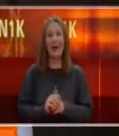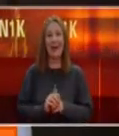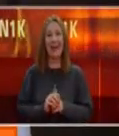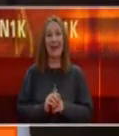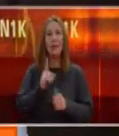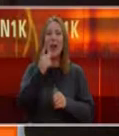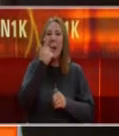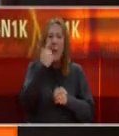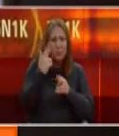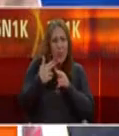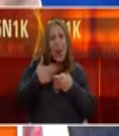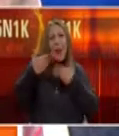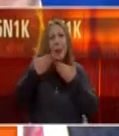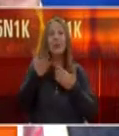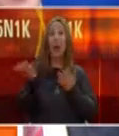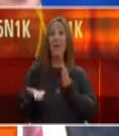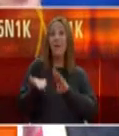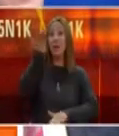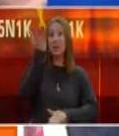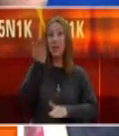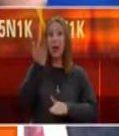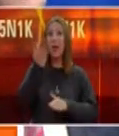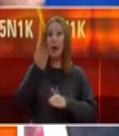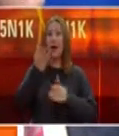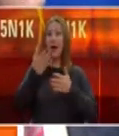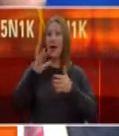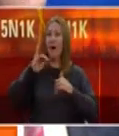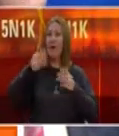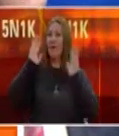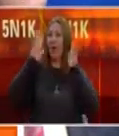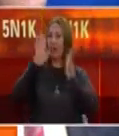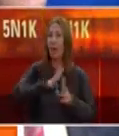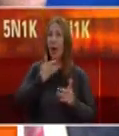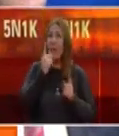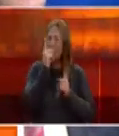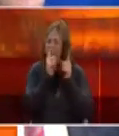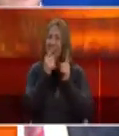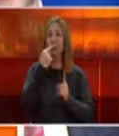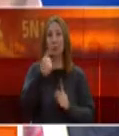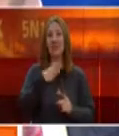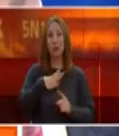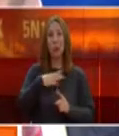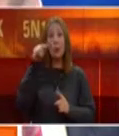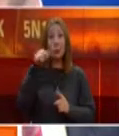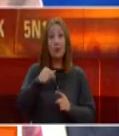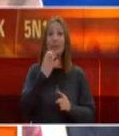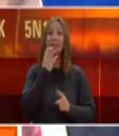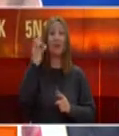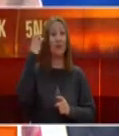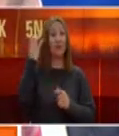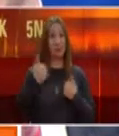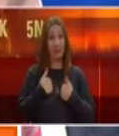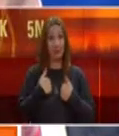bunlar kabaca anlattıklarım çok daha peki. Fazla çok teşekkür faaliyetlerimiz ederim. Var ama ben şunu belirtmek buyurun. İstiyorum. Bu Sabancı Vakfı'nın